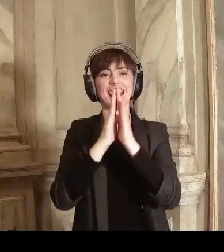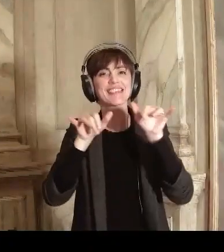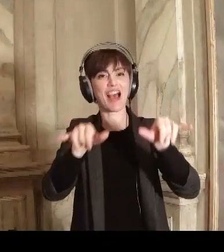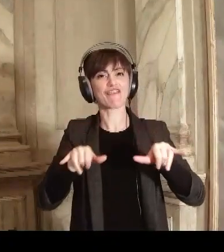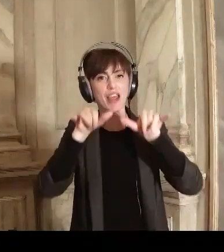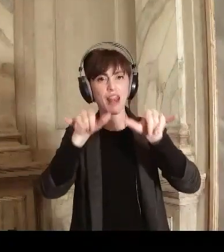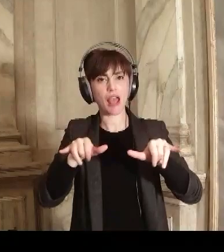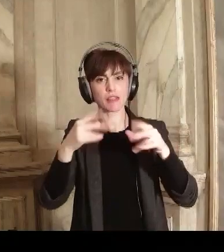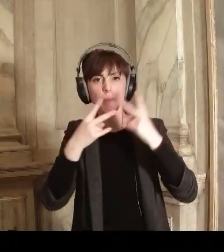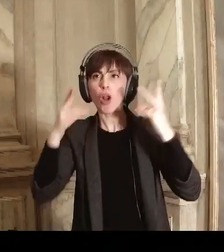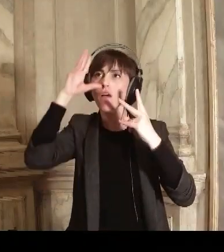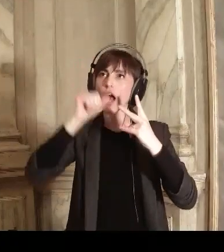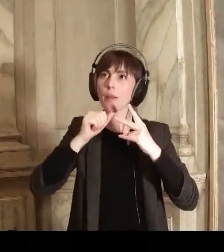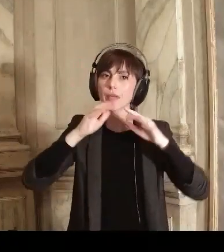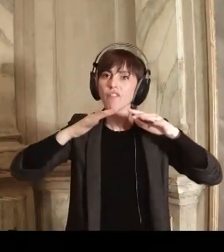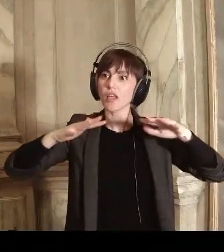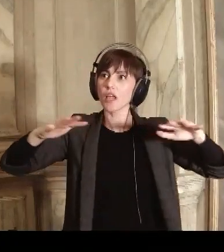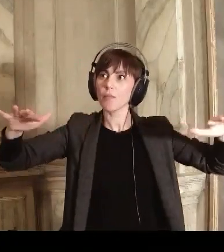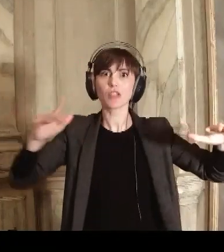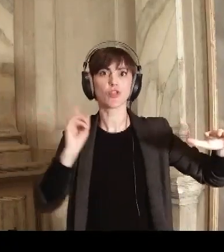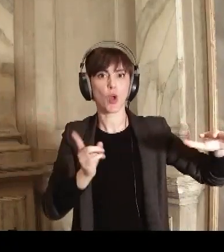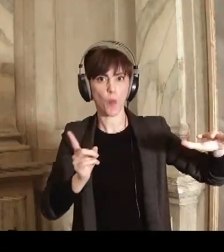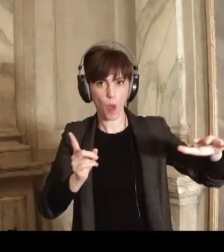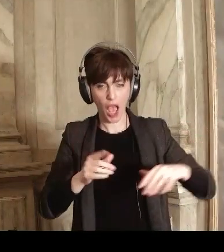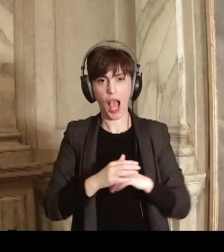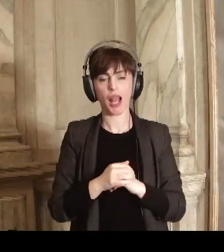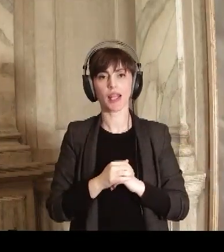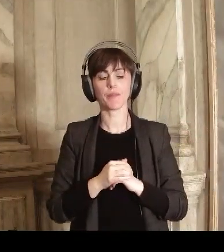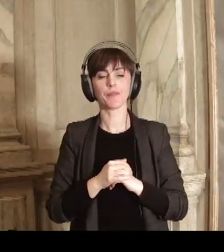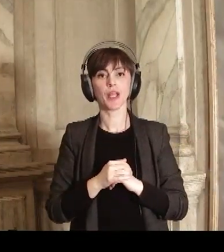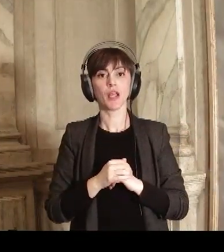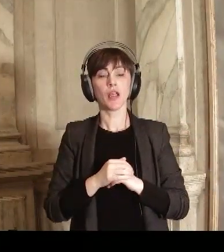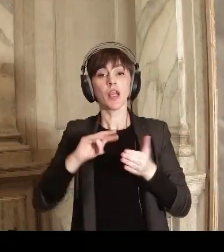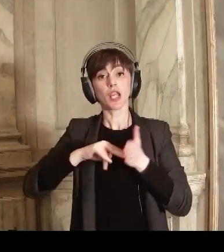potenziale. Robert Henke, ingegnere e compositore, tra i principali